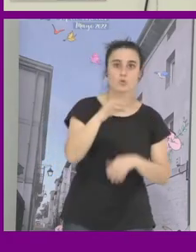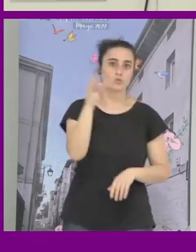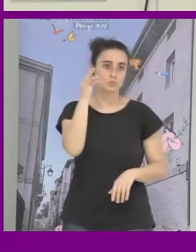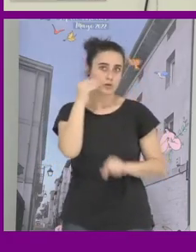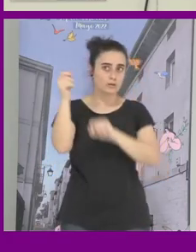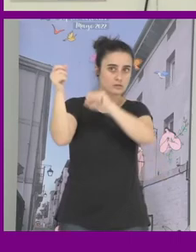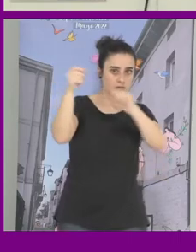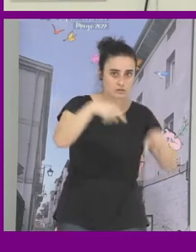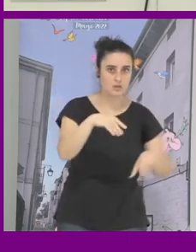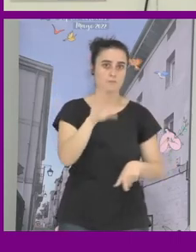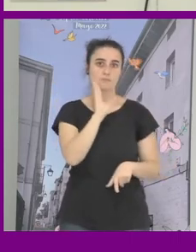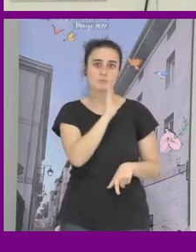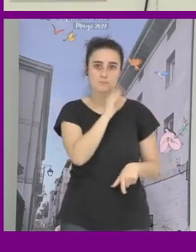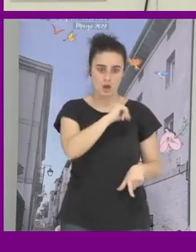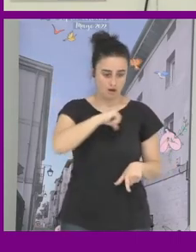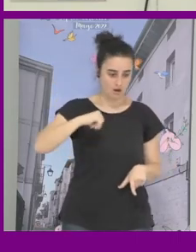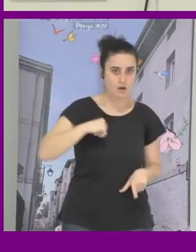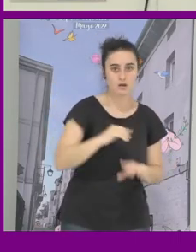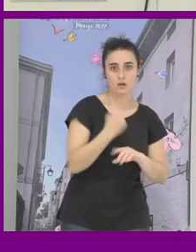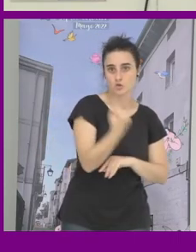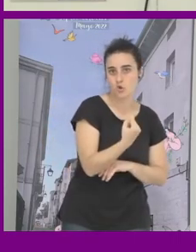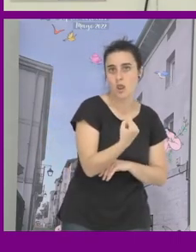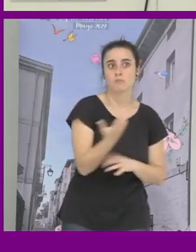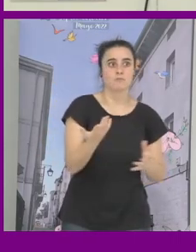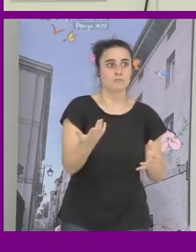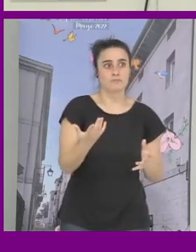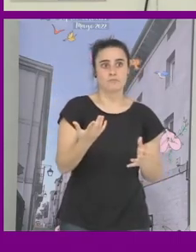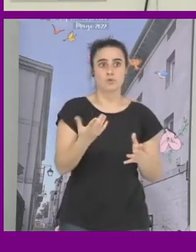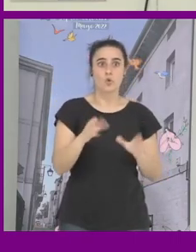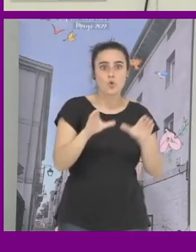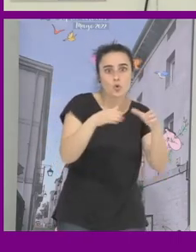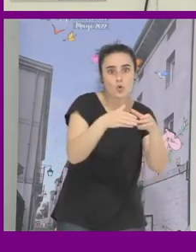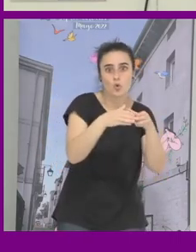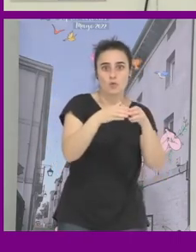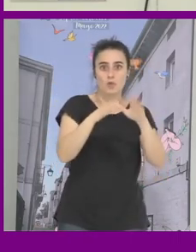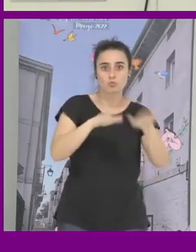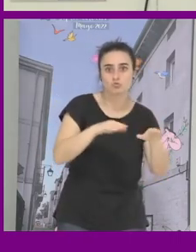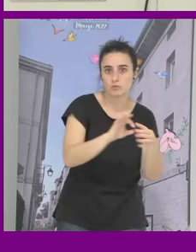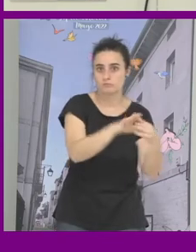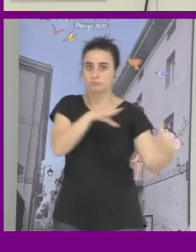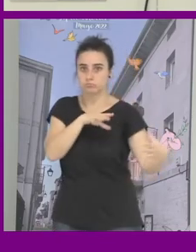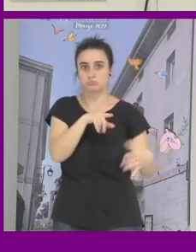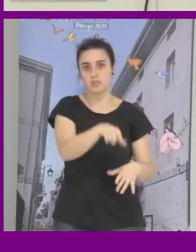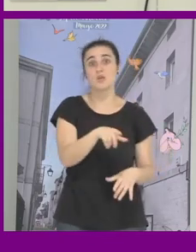ama bakar, ez, ba, komunitate musulmanarekin apurtu duena eta bar,